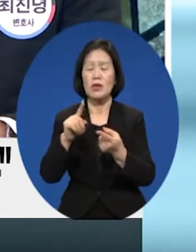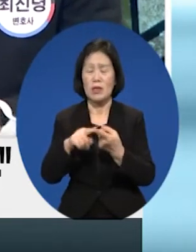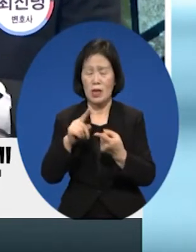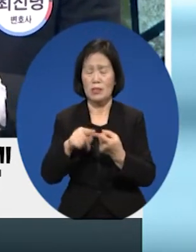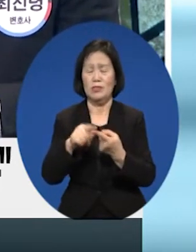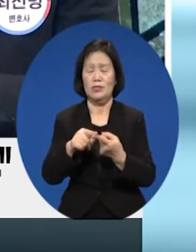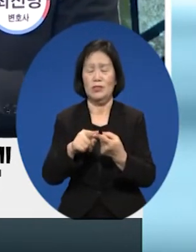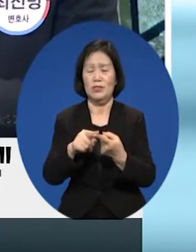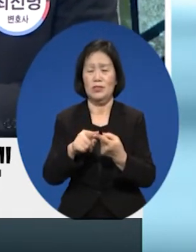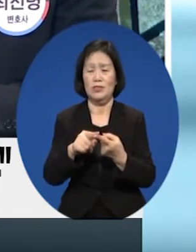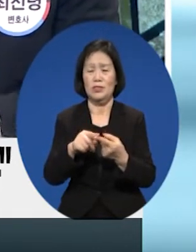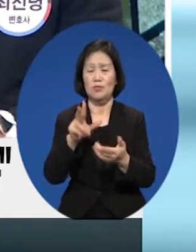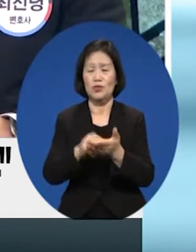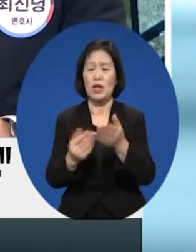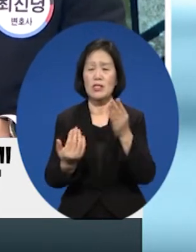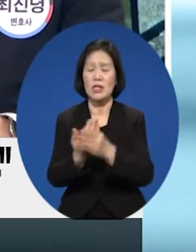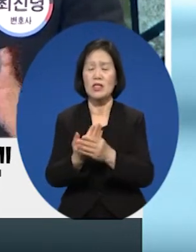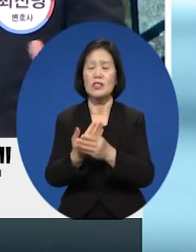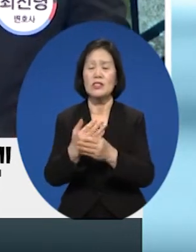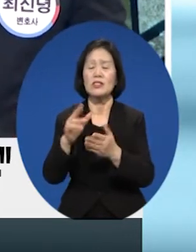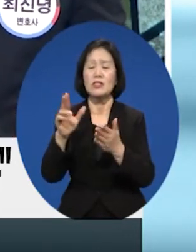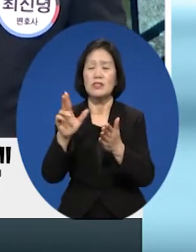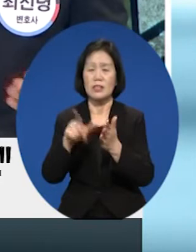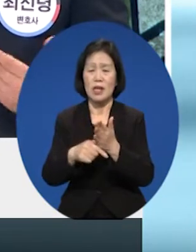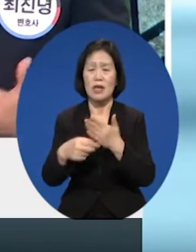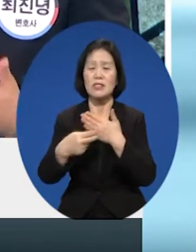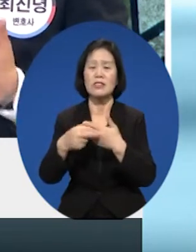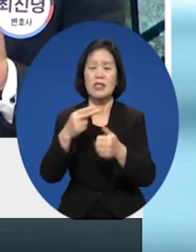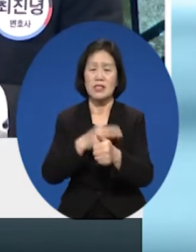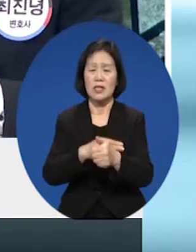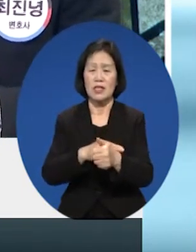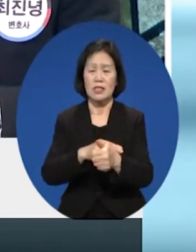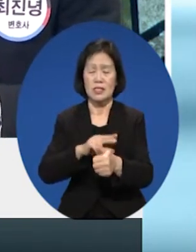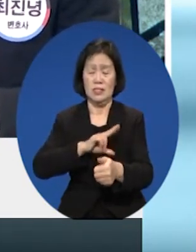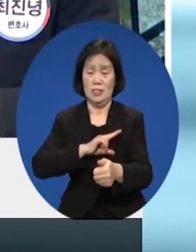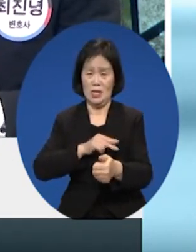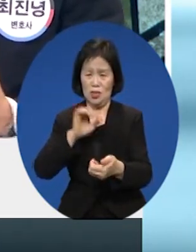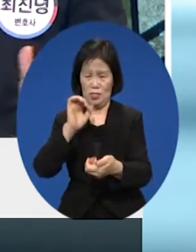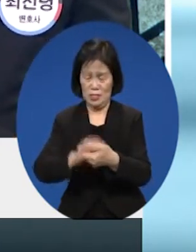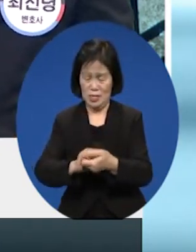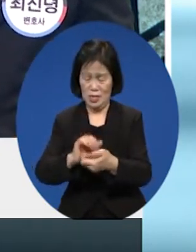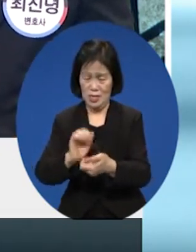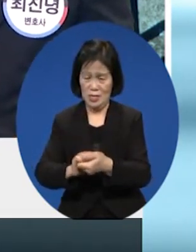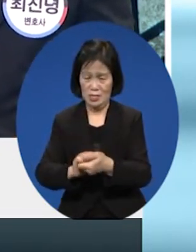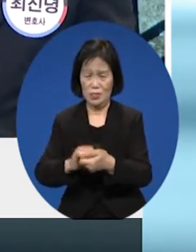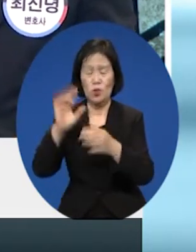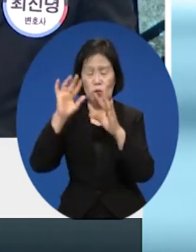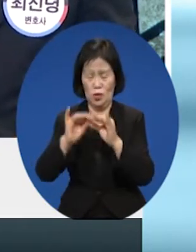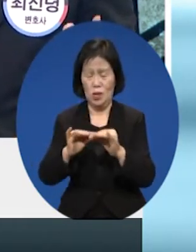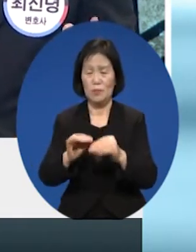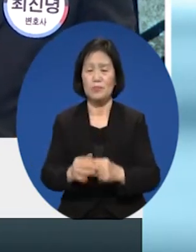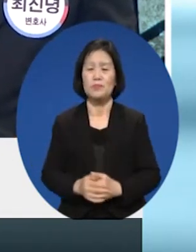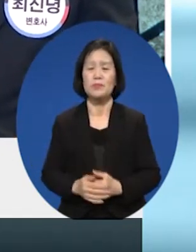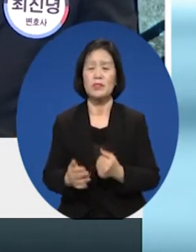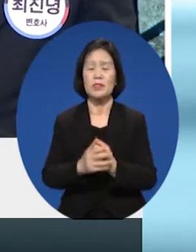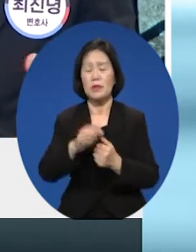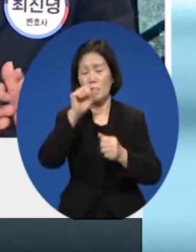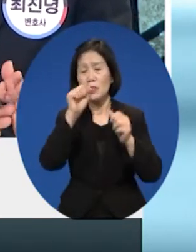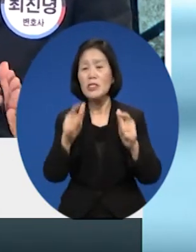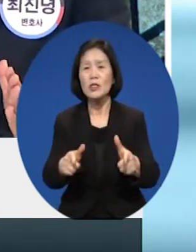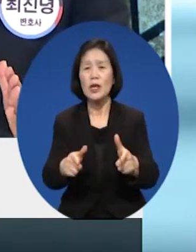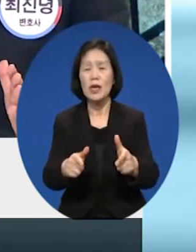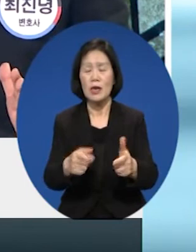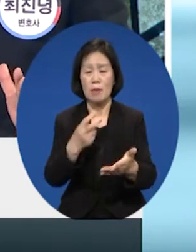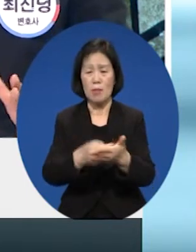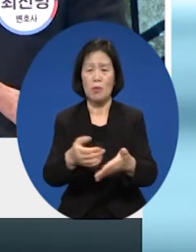생겼을 때에 의사들의 자격을 제한할 수 있는 그런 취지 저 또한 공감을 합니다. 그렇기 때문에 그런 식으로 해서 이번 기회에 만약 이걸